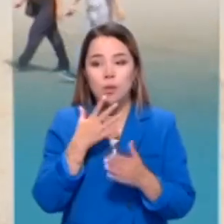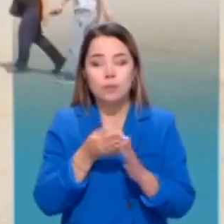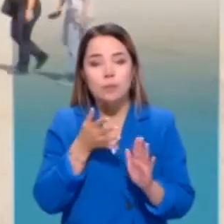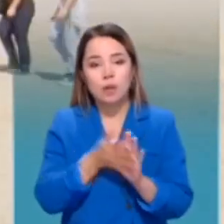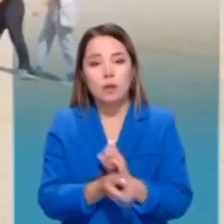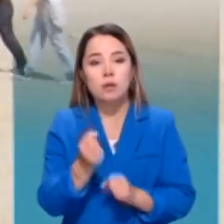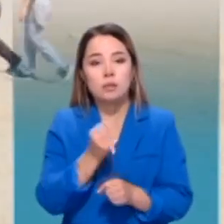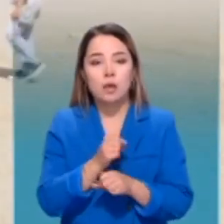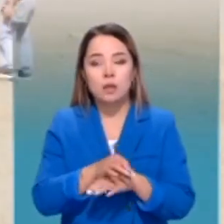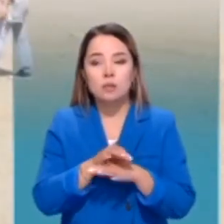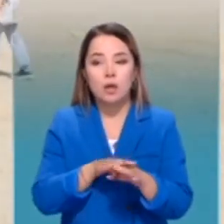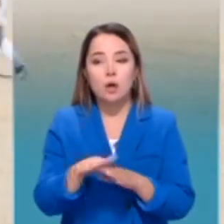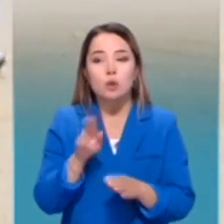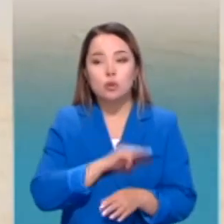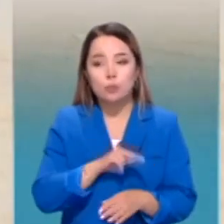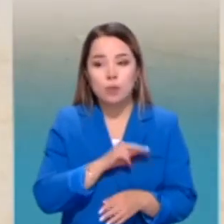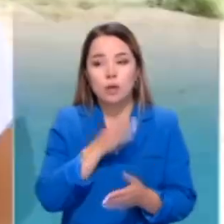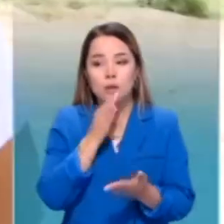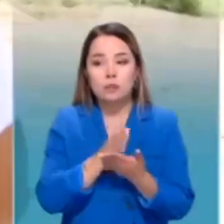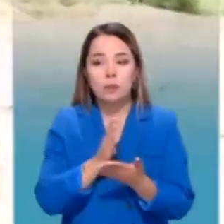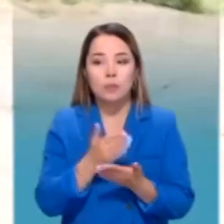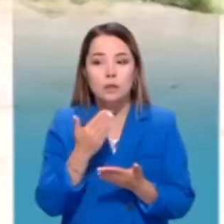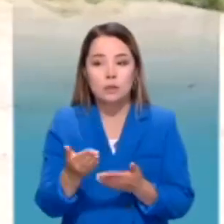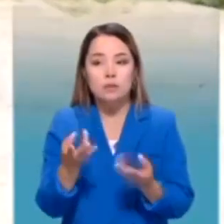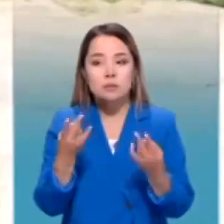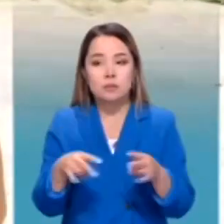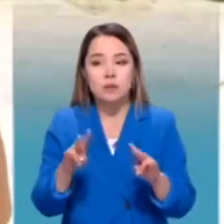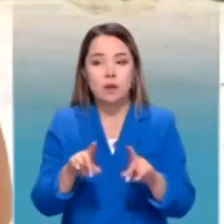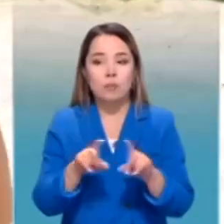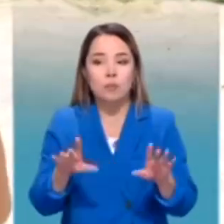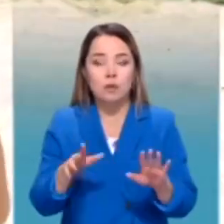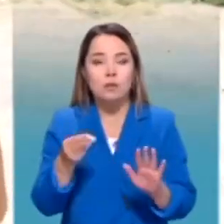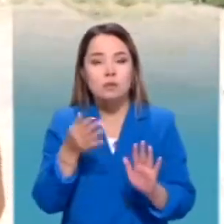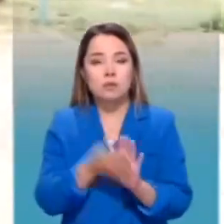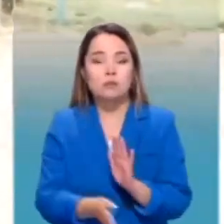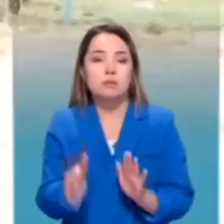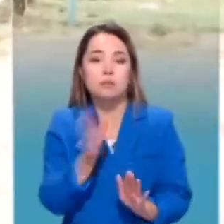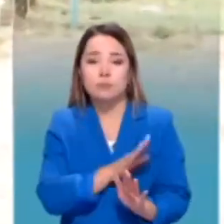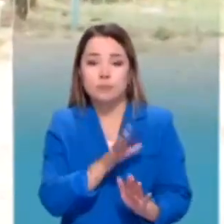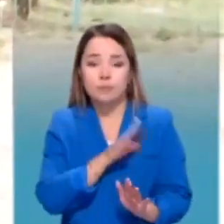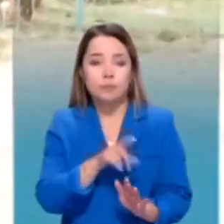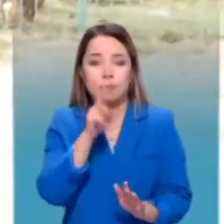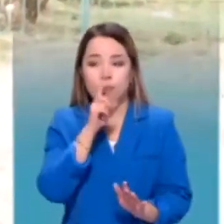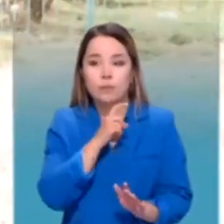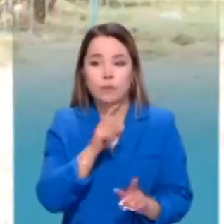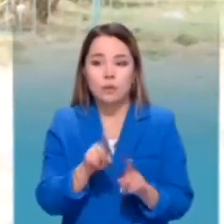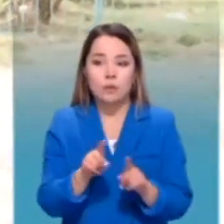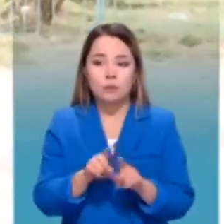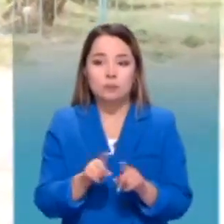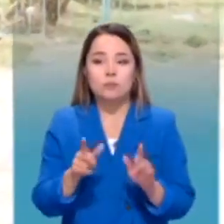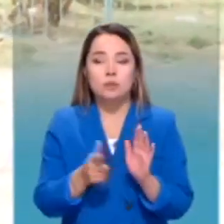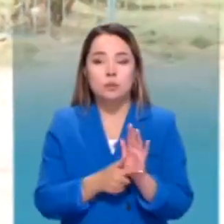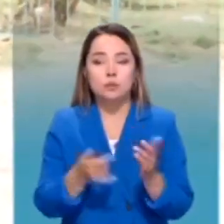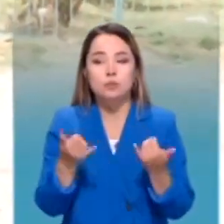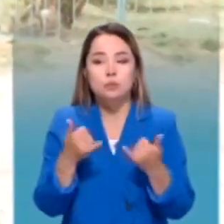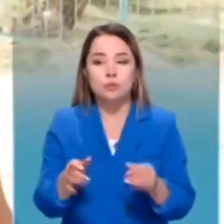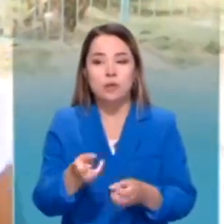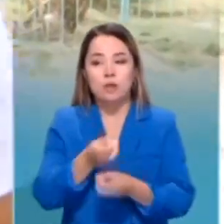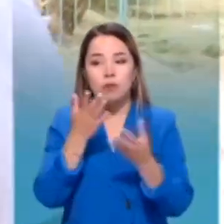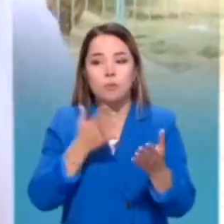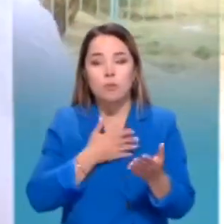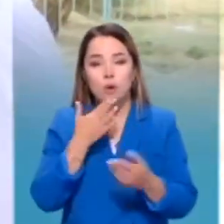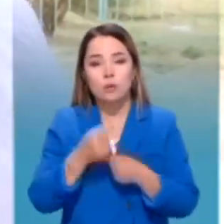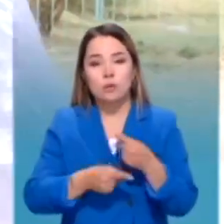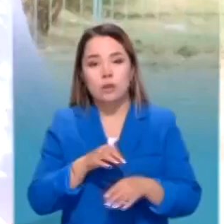үшін жасалып жатқан жұмыс деп бағалайды. Керек емес проектларға салынады ақшалар. Чем чуже света дейді, ол біздің мысалға өзіміздің